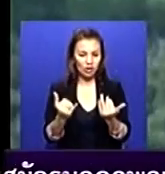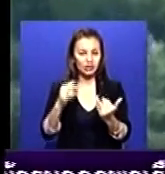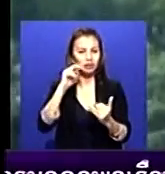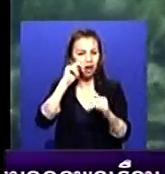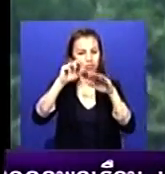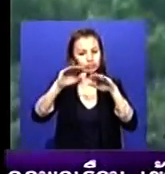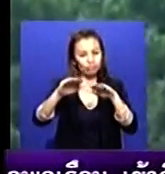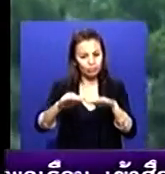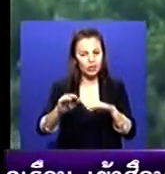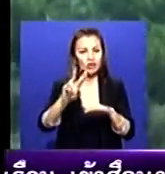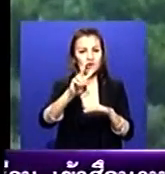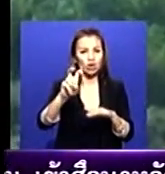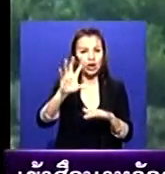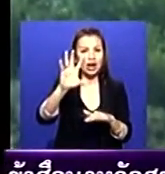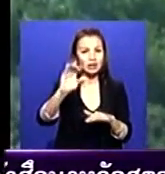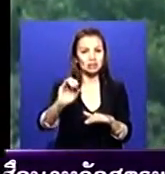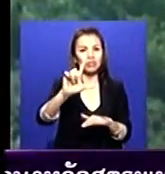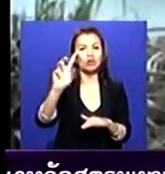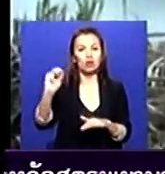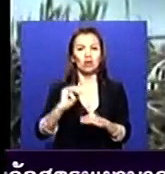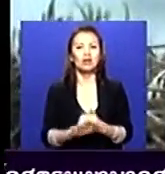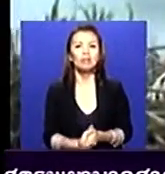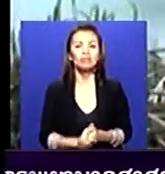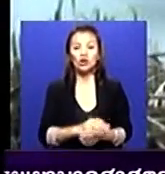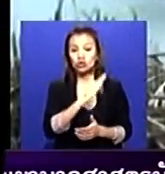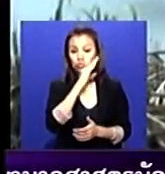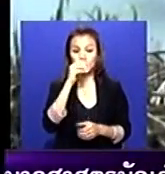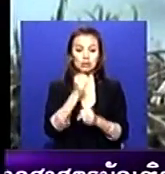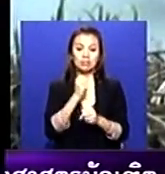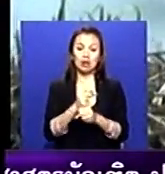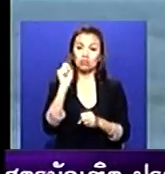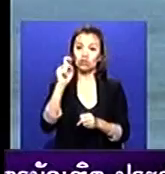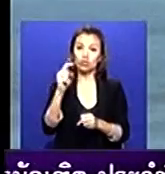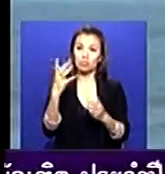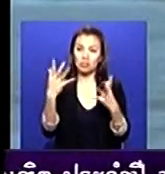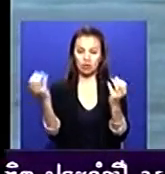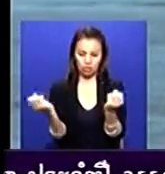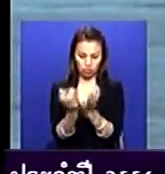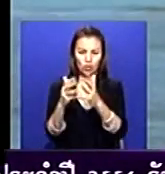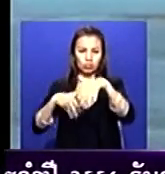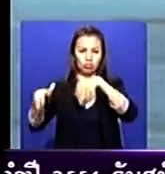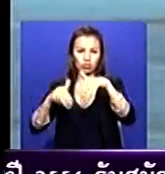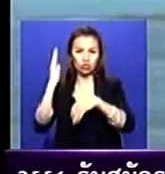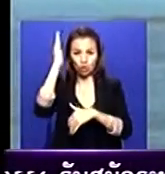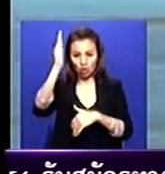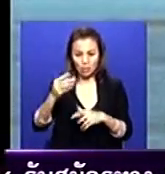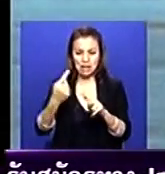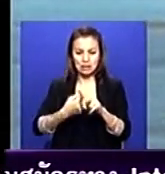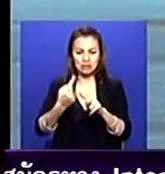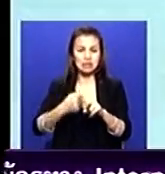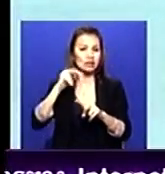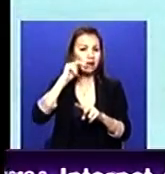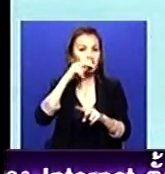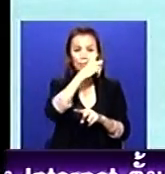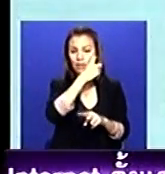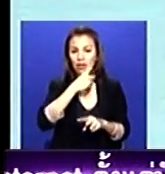ได้เพียง250ลูกบาศก์เมตรเท่านั้นหากไม่เร่งดำเนินการจะส่งผลกระทบกับประชาชนในช่วงหน้าแล้งทางด้าน